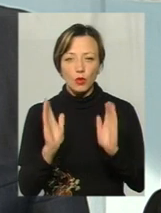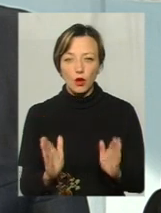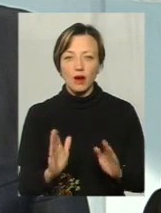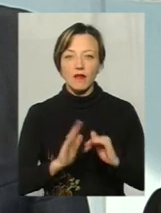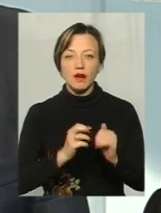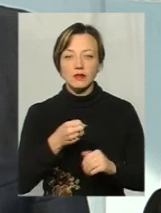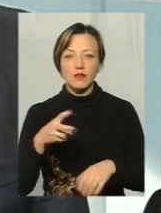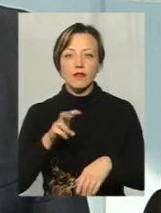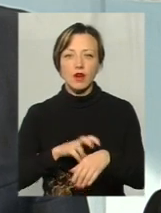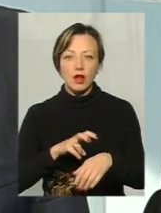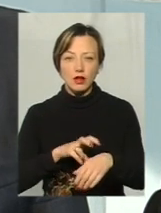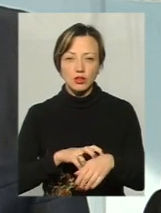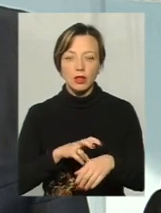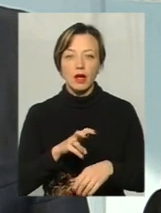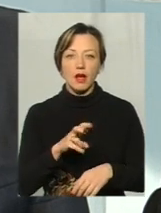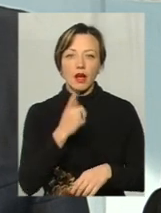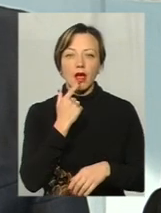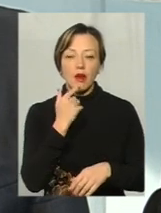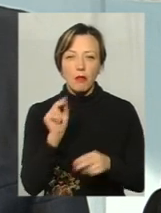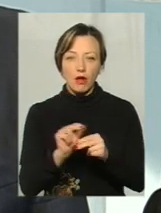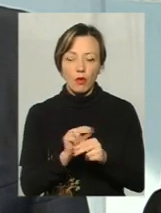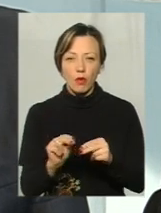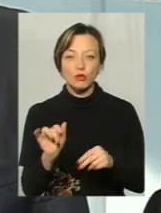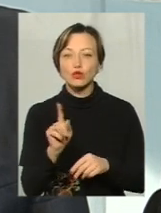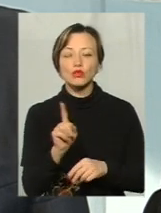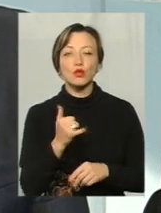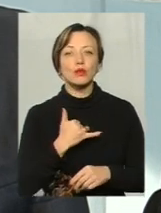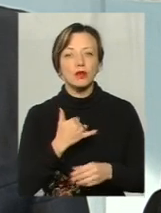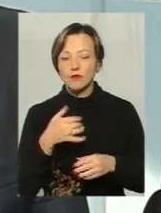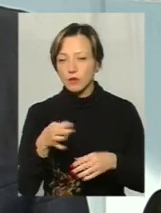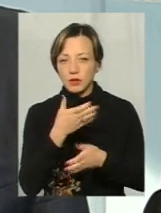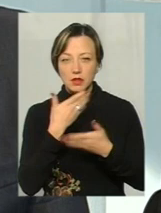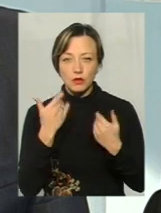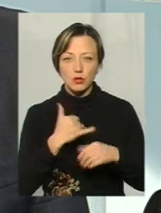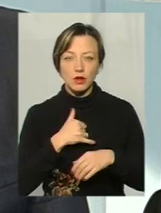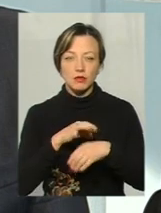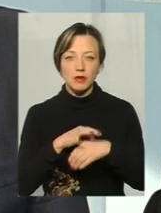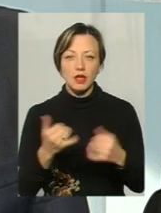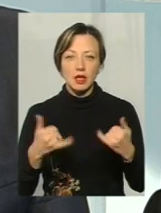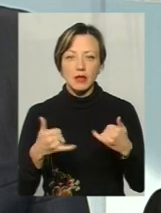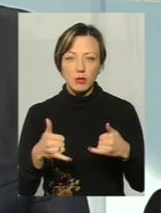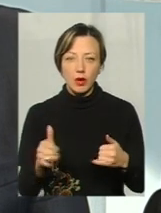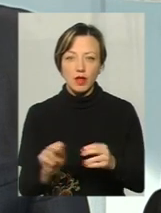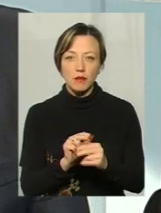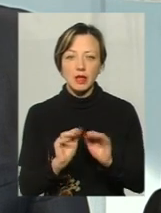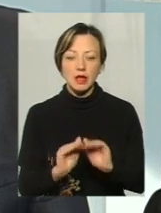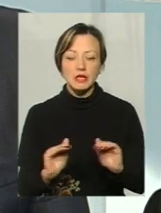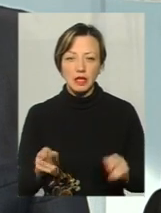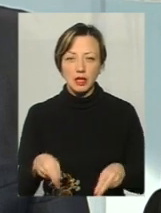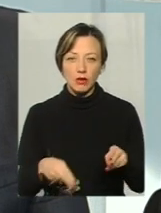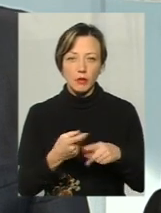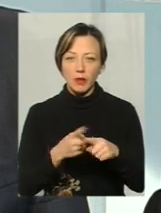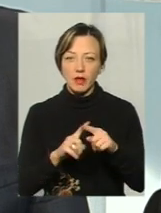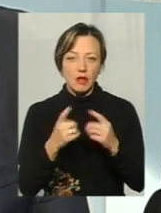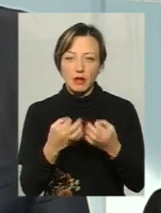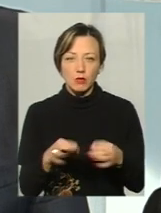квалифицированный врач-гематолог или химиотерапевт. Что у нас в области нет? У нас проводят химиотерапию хирурги детские. Это